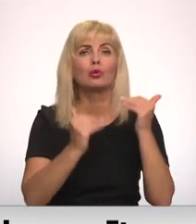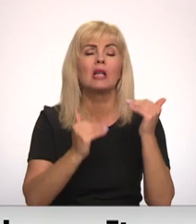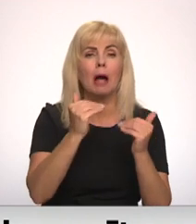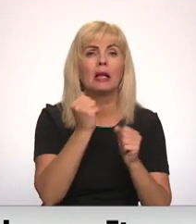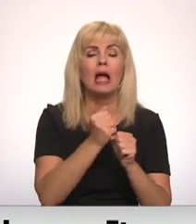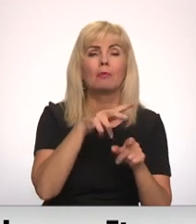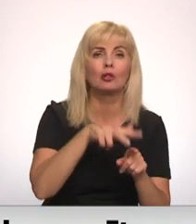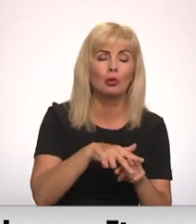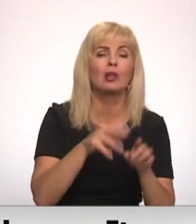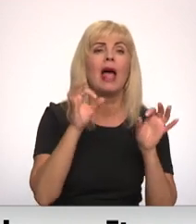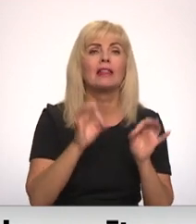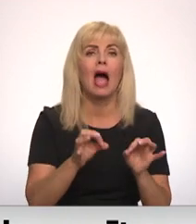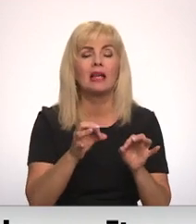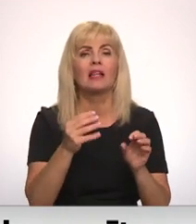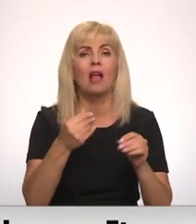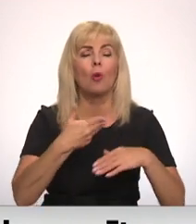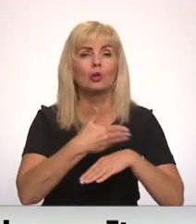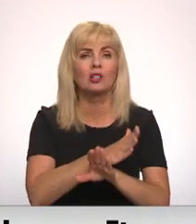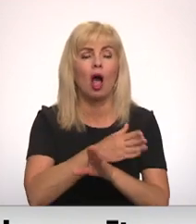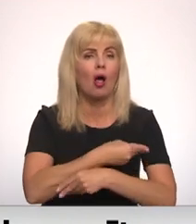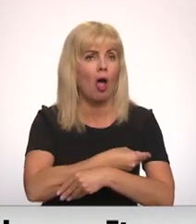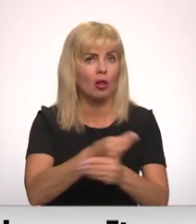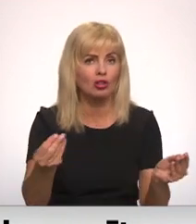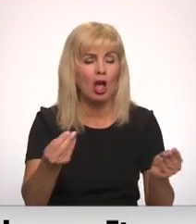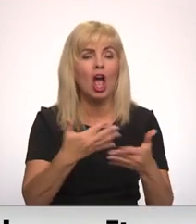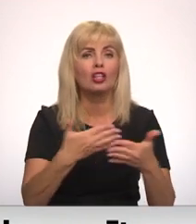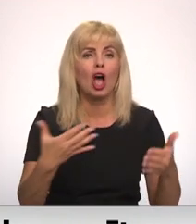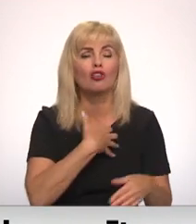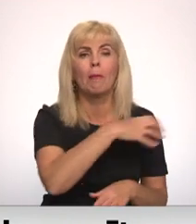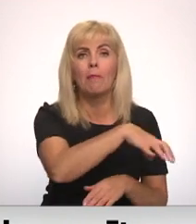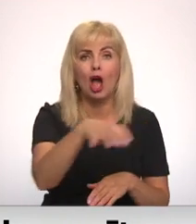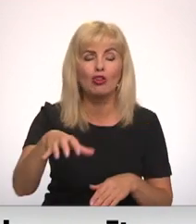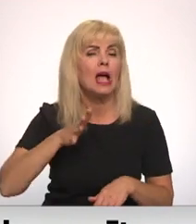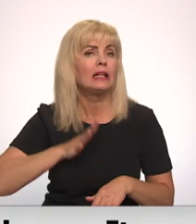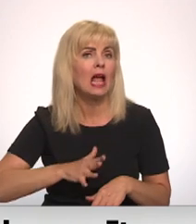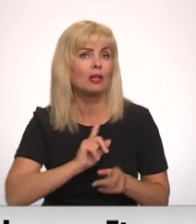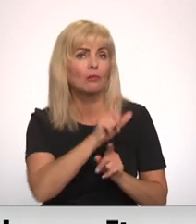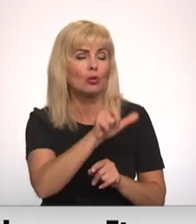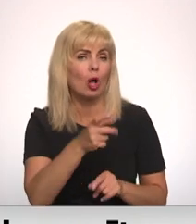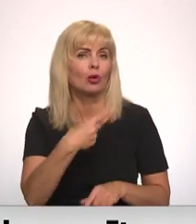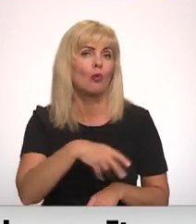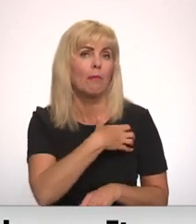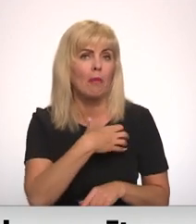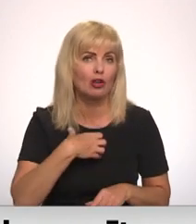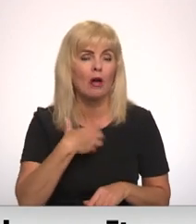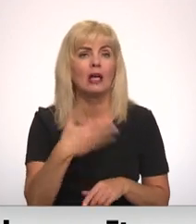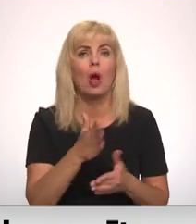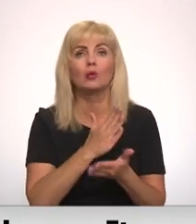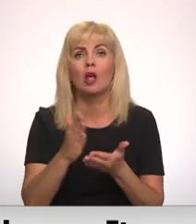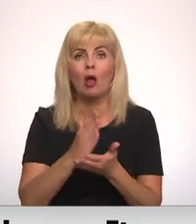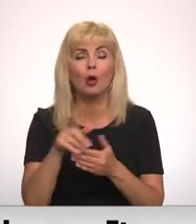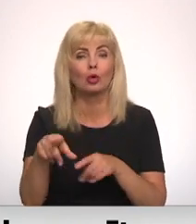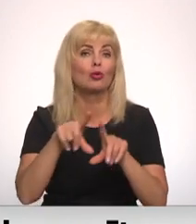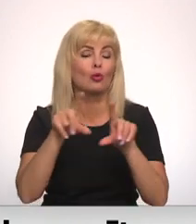un taisnīgi sadalīt naudu algām dažādās pašvaldībās, lai neciestu skolotāji no pašvaldībām ar jau sakārtotu skolu